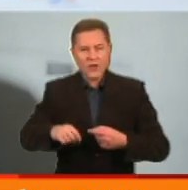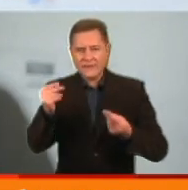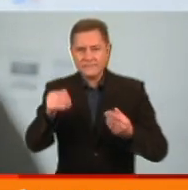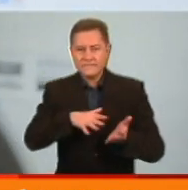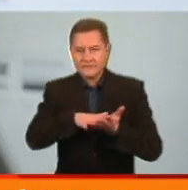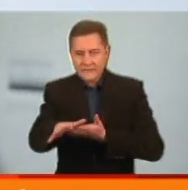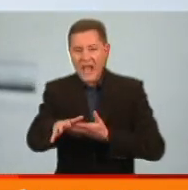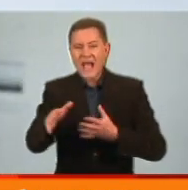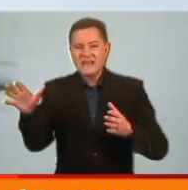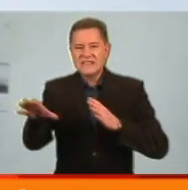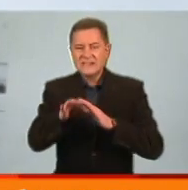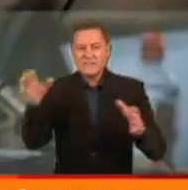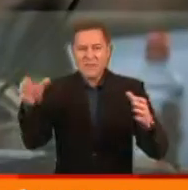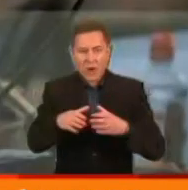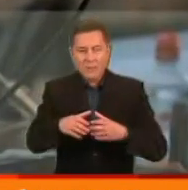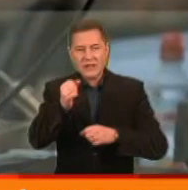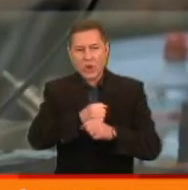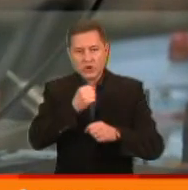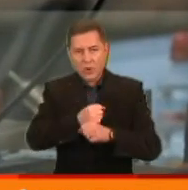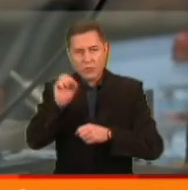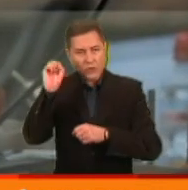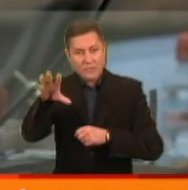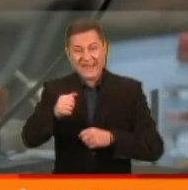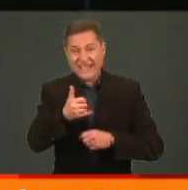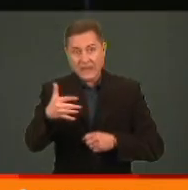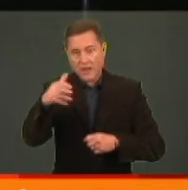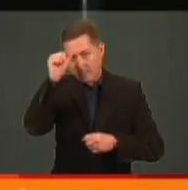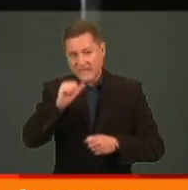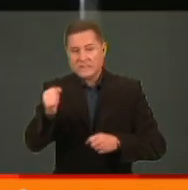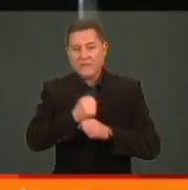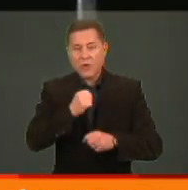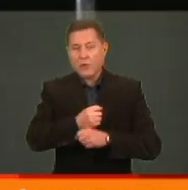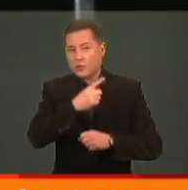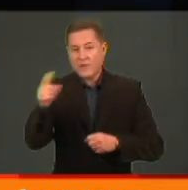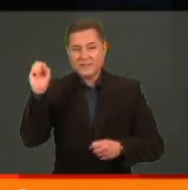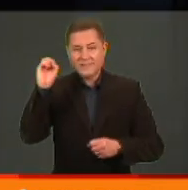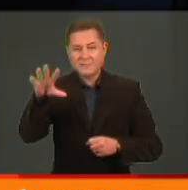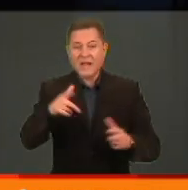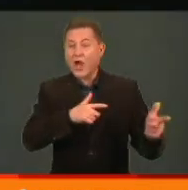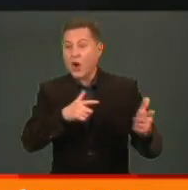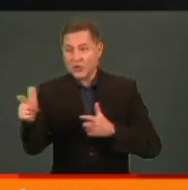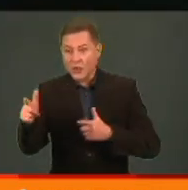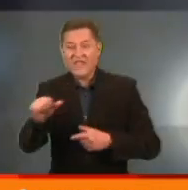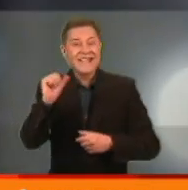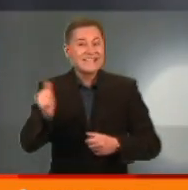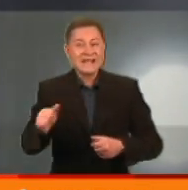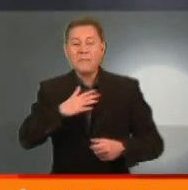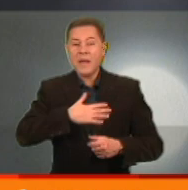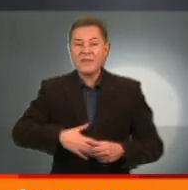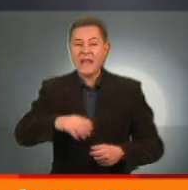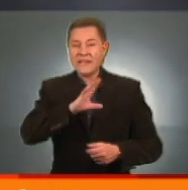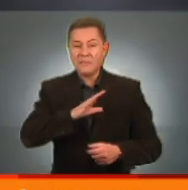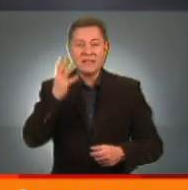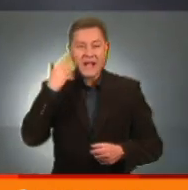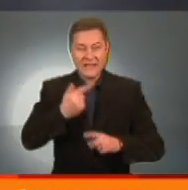на збір команди і розробку прототипу. Кілька місяців роботи і перший спалах готовий. Самое приятное было, когда этот